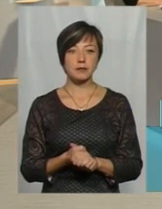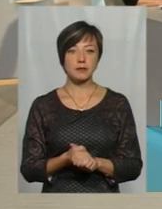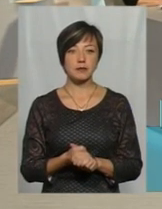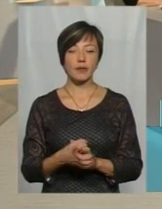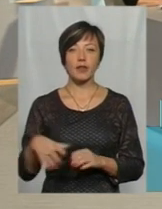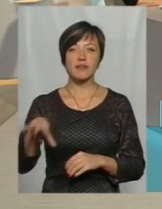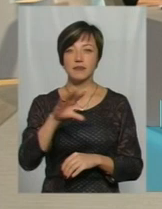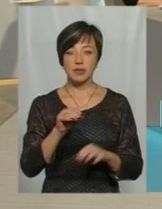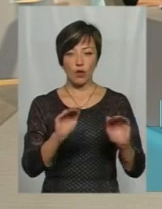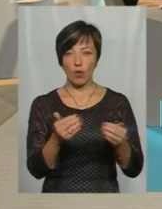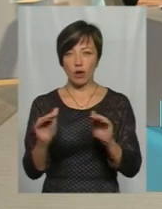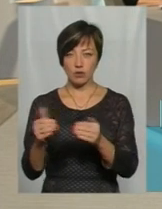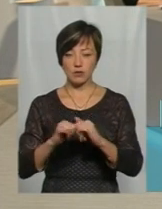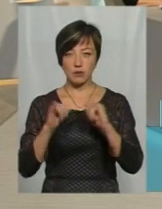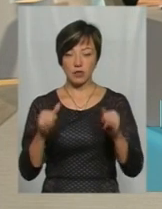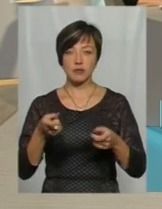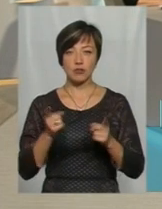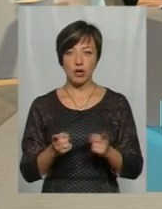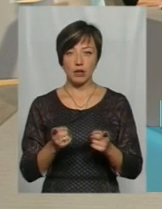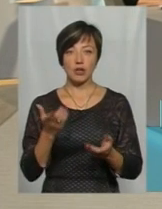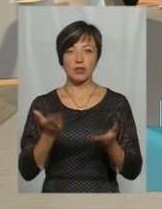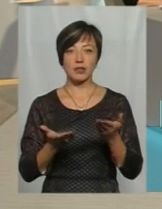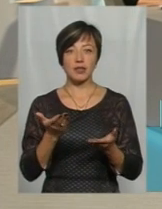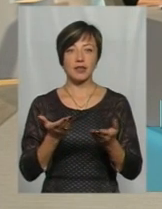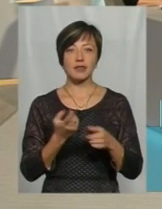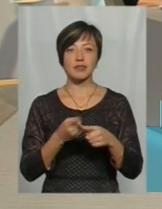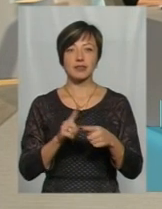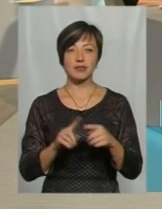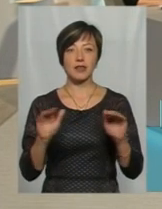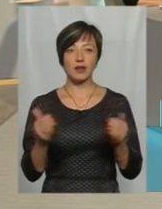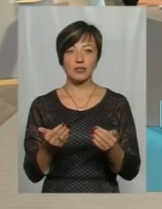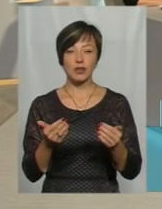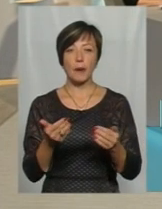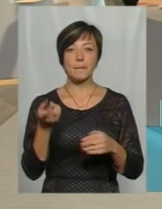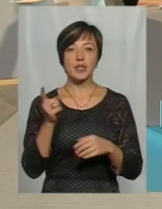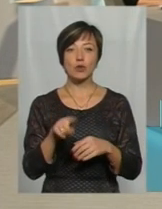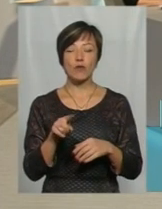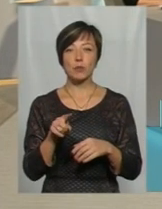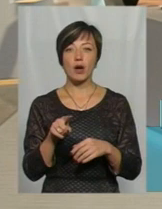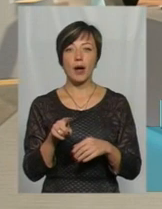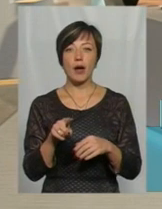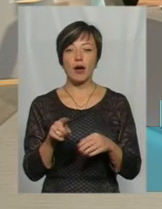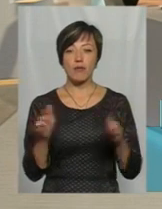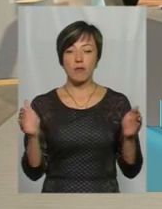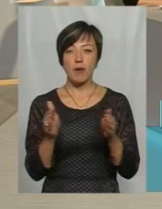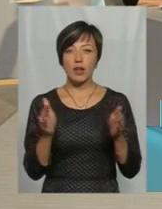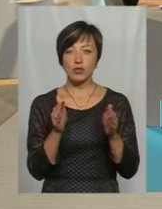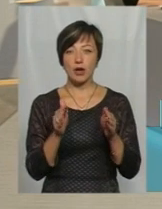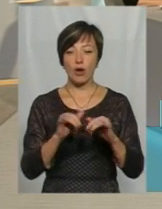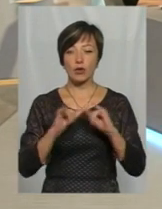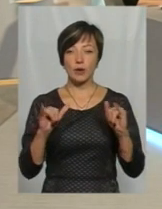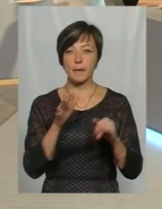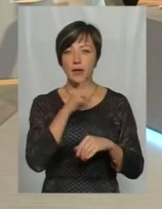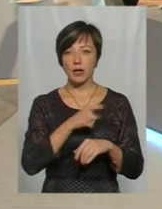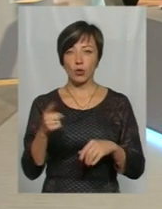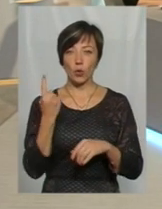всі локалізовані були спалахи, звичайно, якщо всі локалізовані, причому локалізовані в межах інкубаційного періоду,